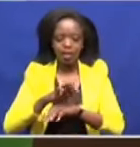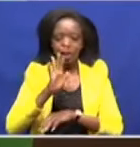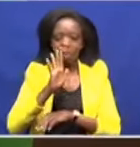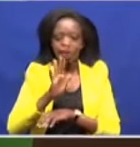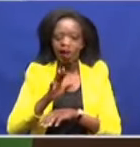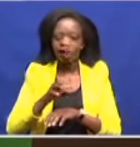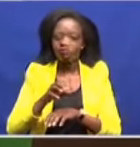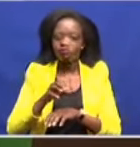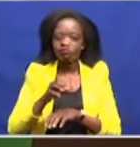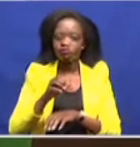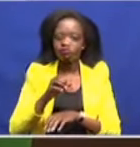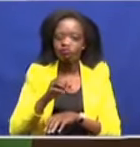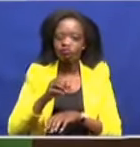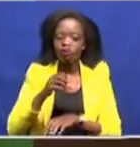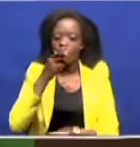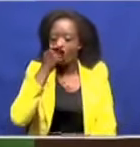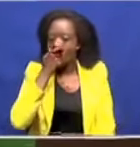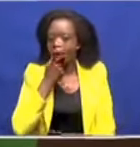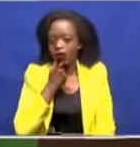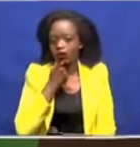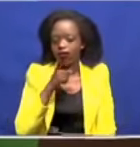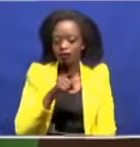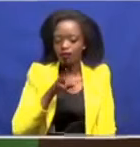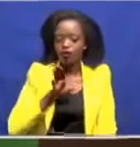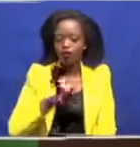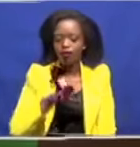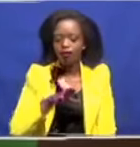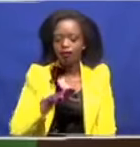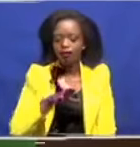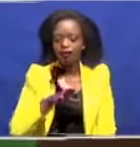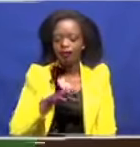wrinkled, and worst of all, she was a leper.